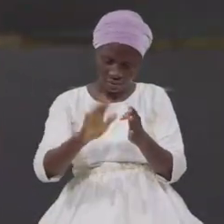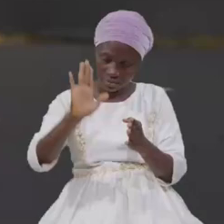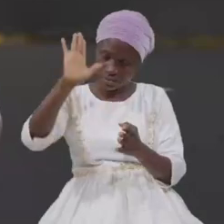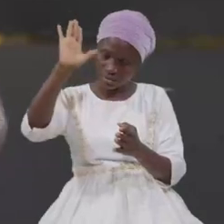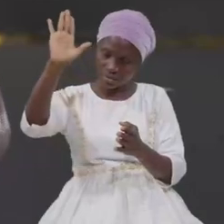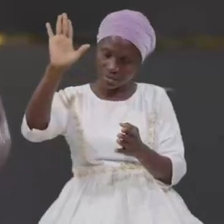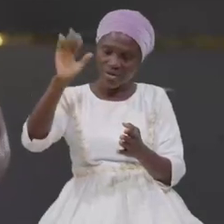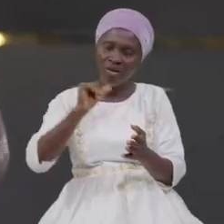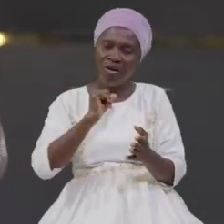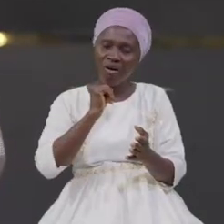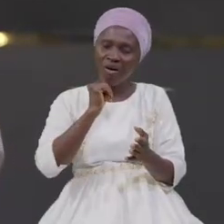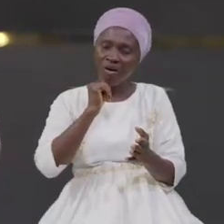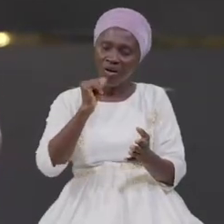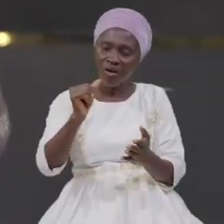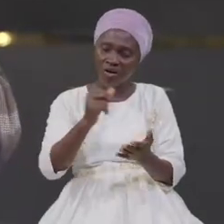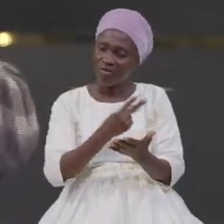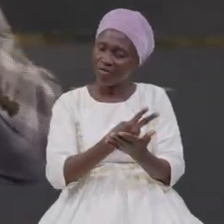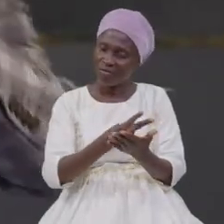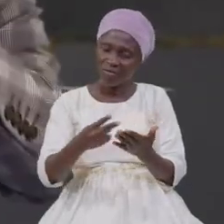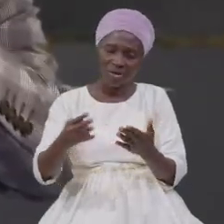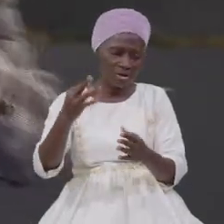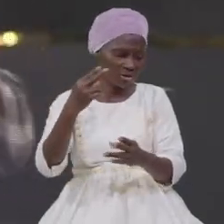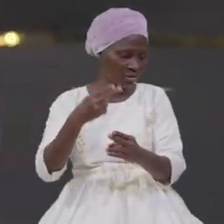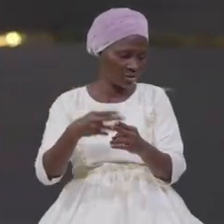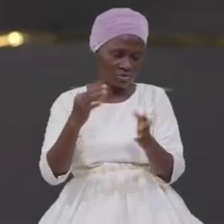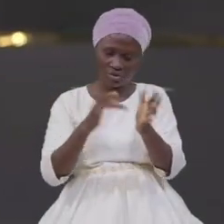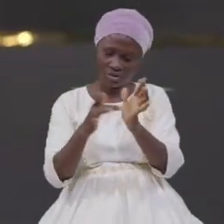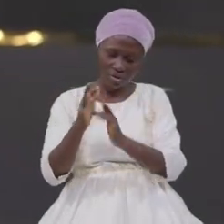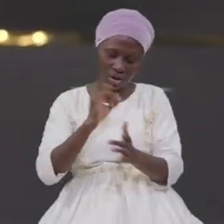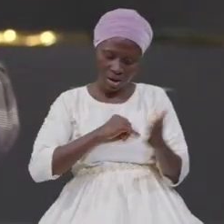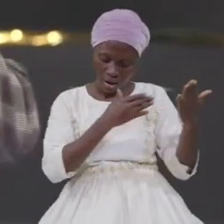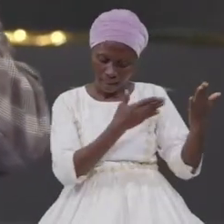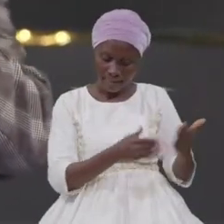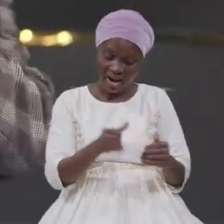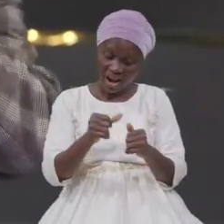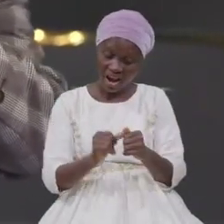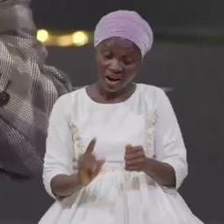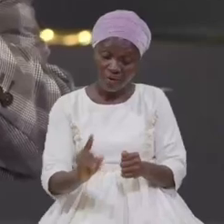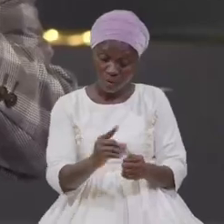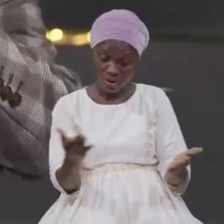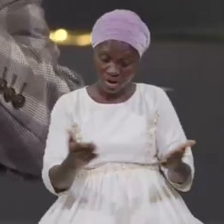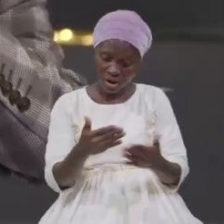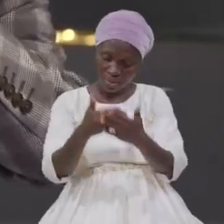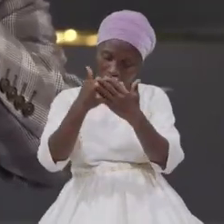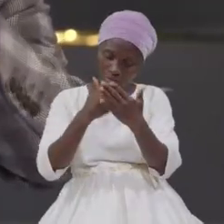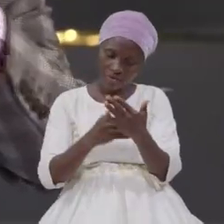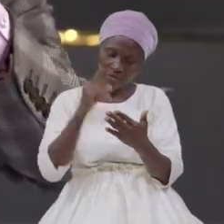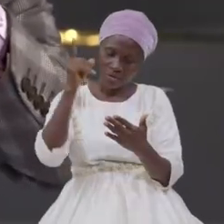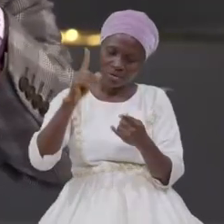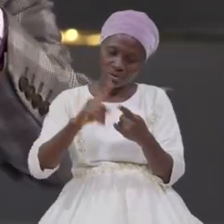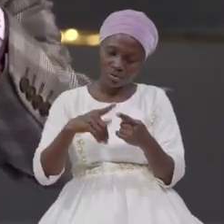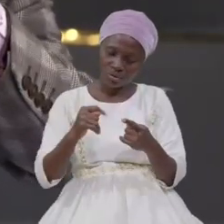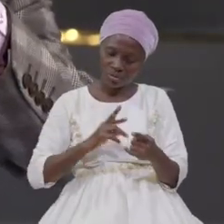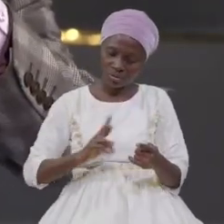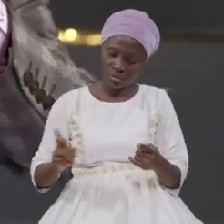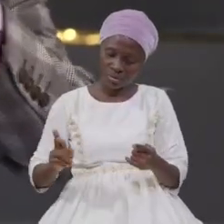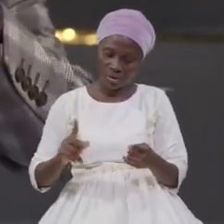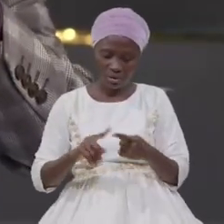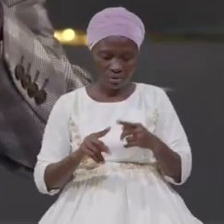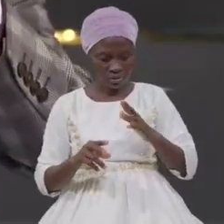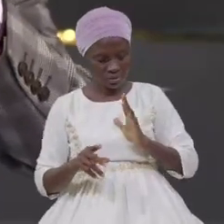dans le nom infaillible de Jésus, j'amène tout le monde devant toi, à droite, à gauche,